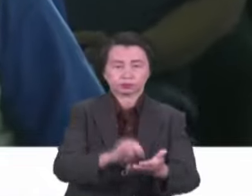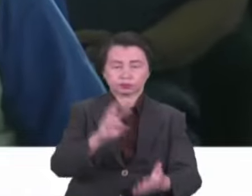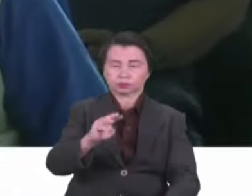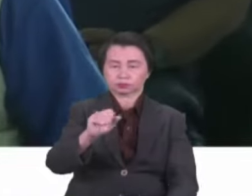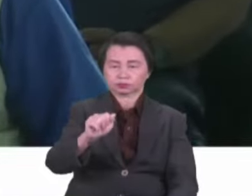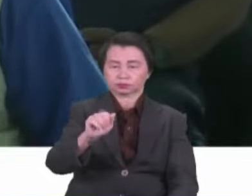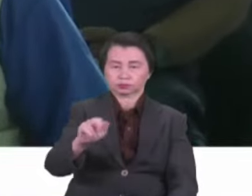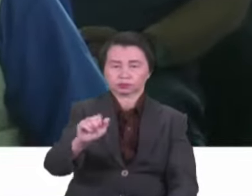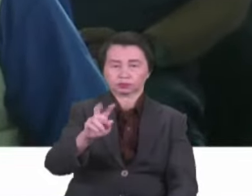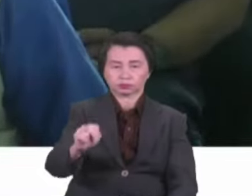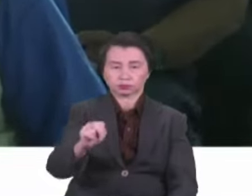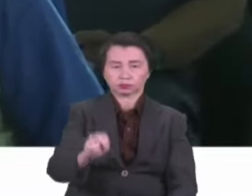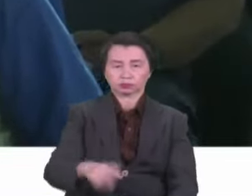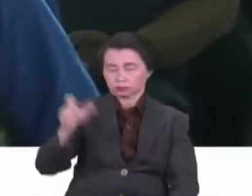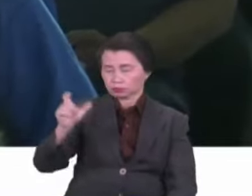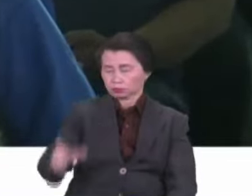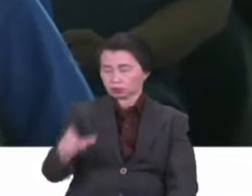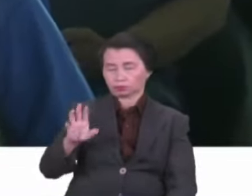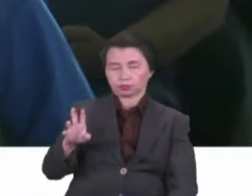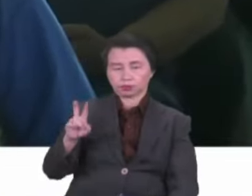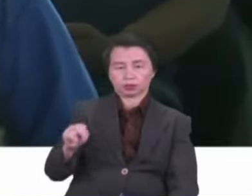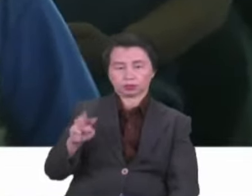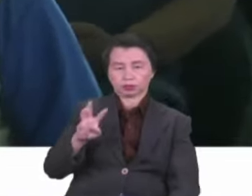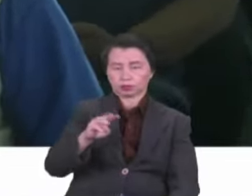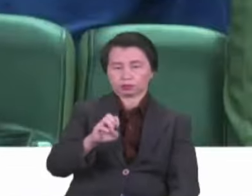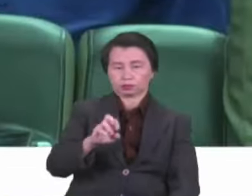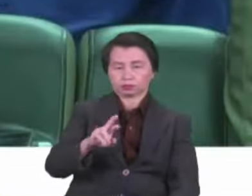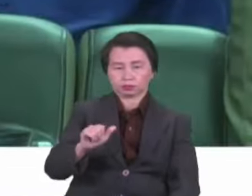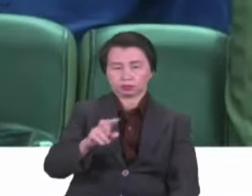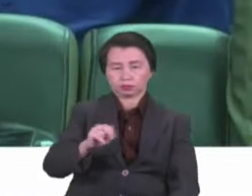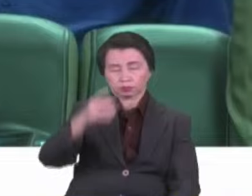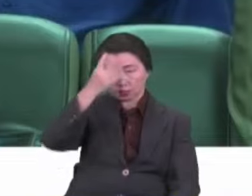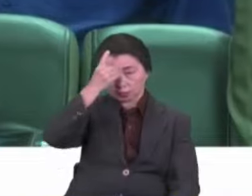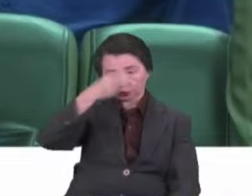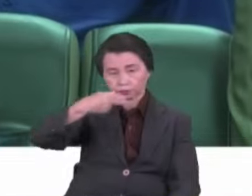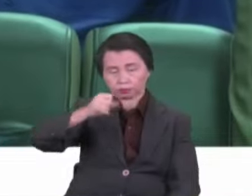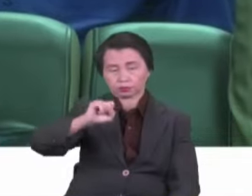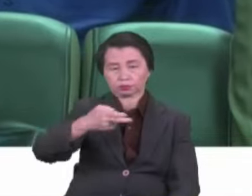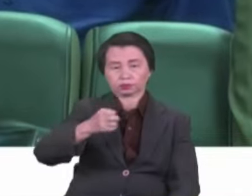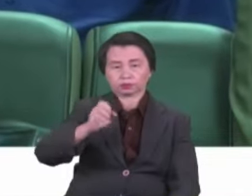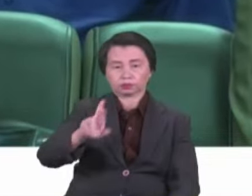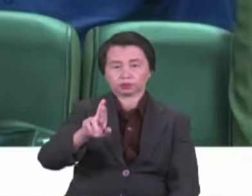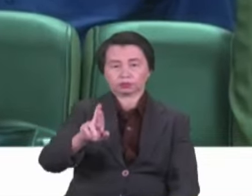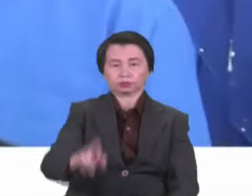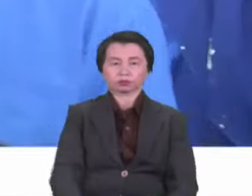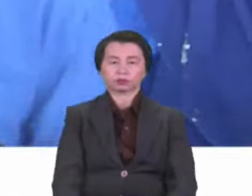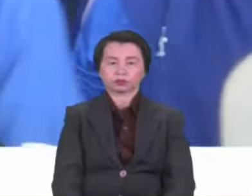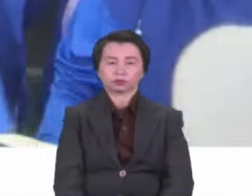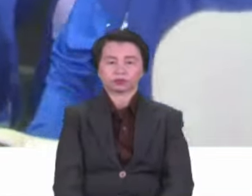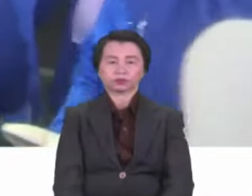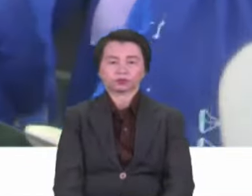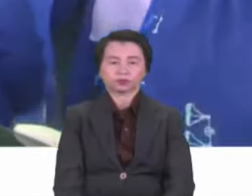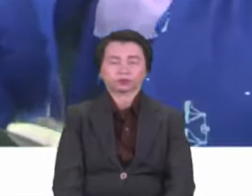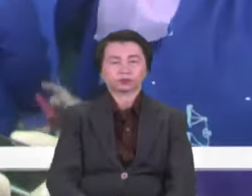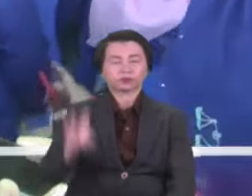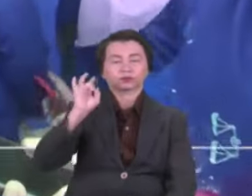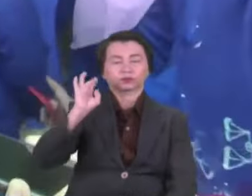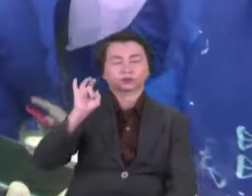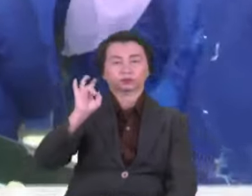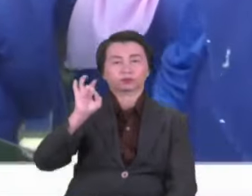Maran. Turut hadir calon Barisan Nasional Parlimen Maran, Datuk Seri Shaha Niza Shamsuddin. Far so good,